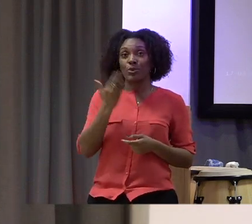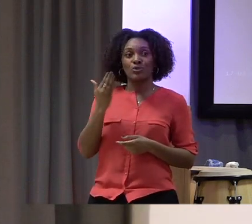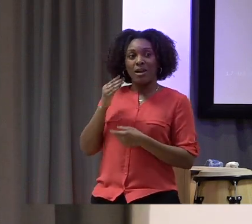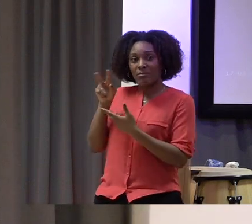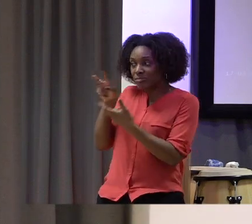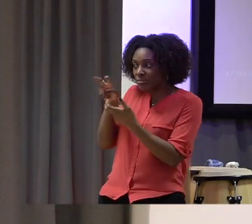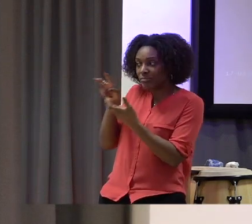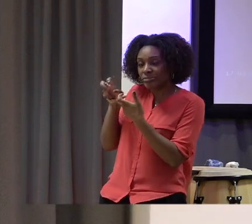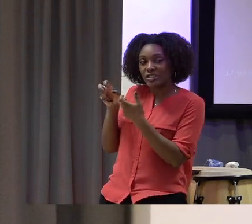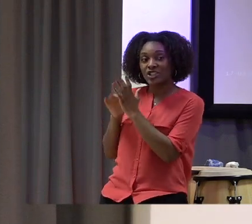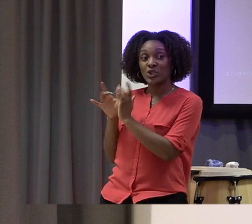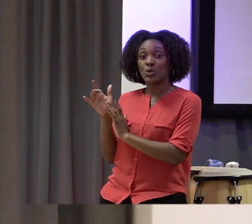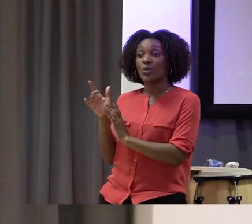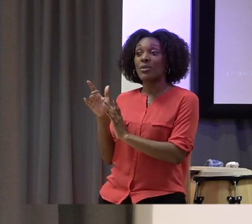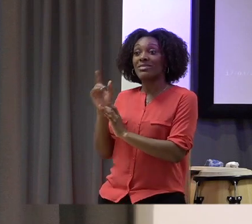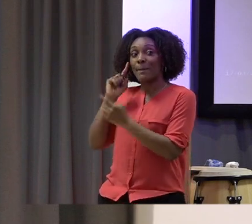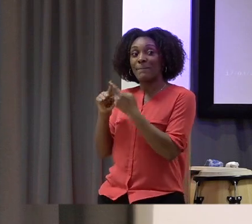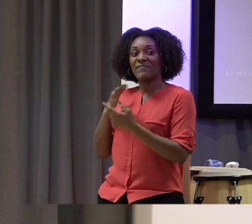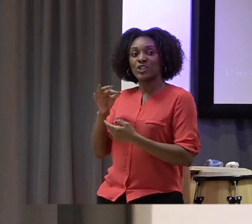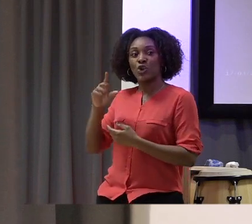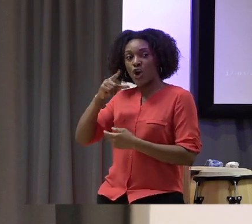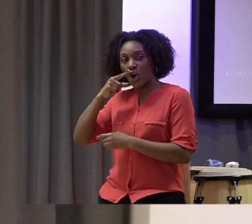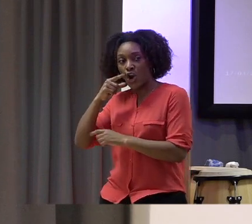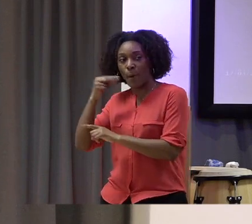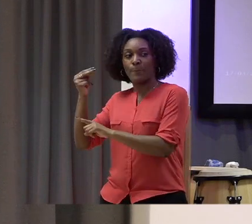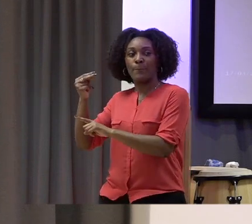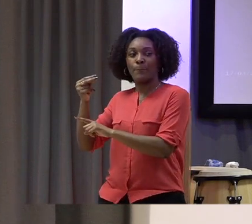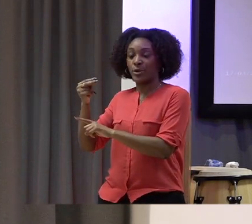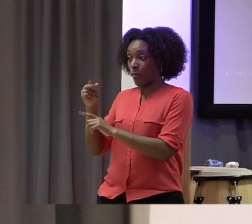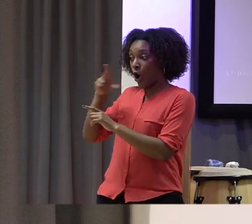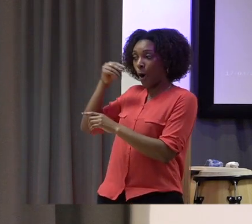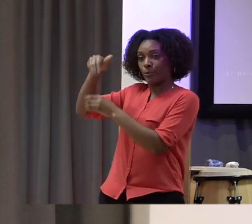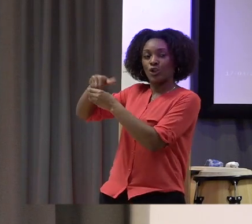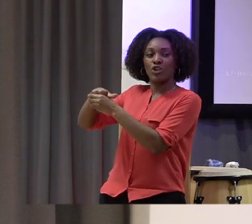apprendre du Jésus, Fils de l'homme, que du Fils de Dieu.